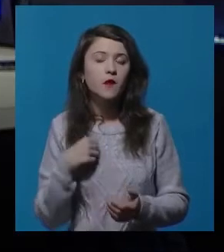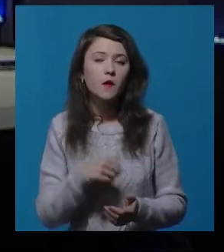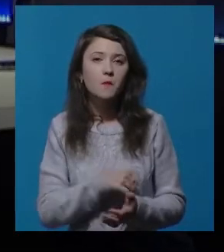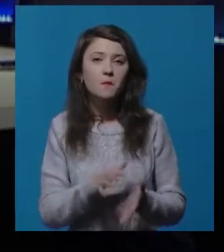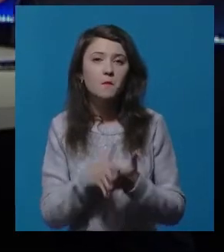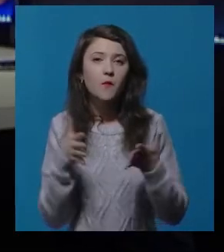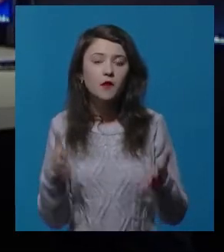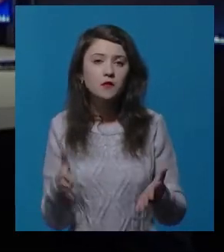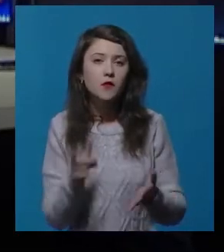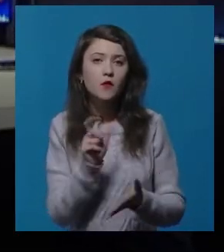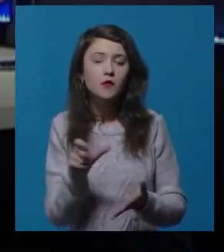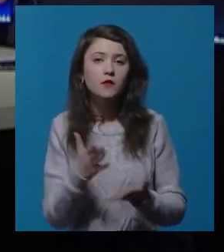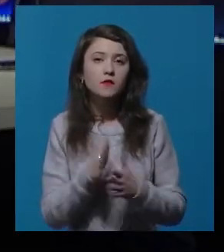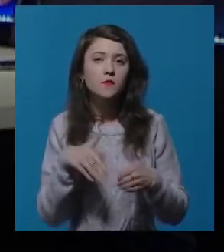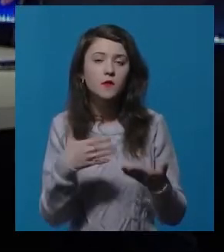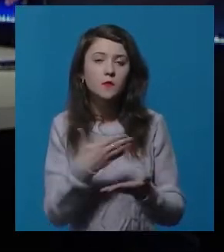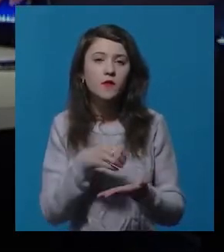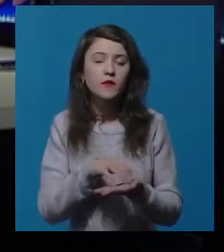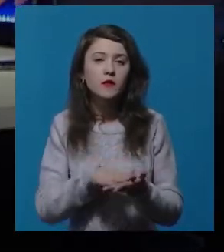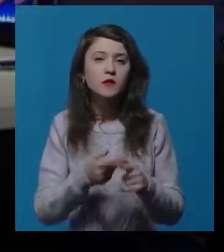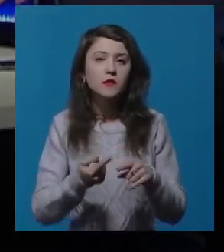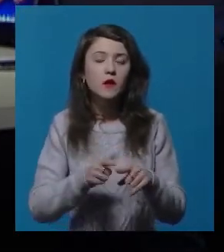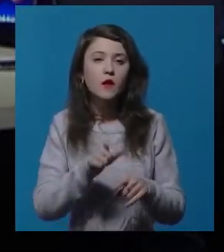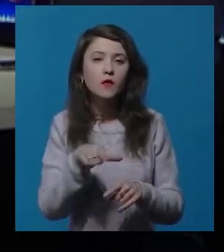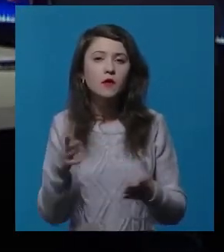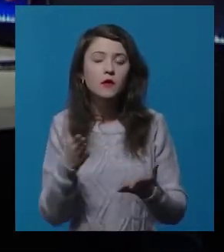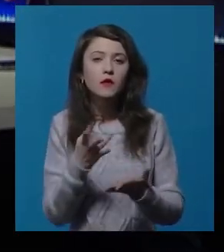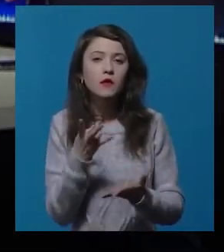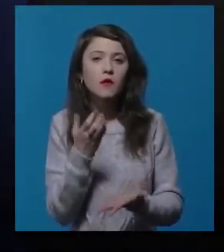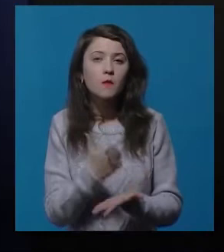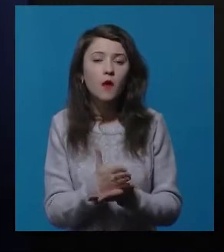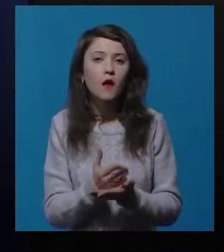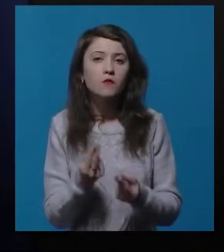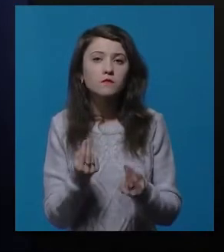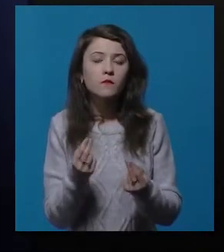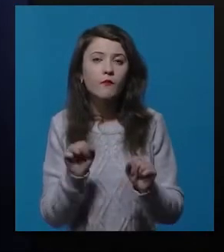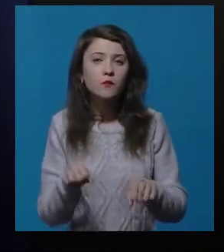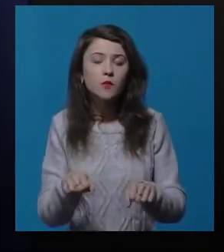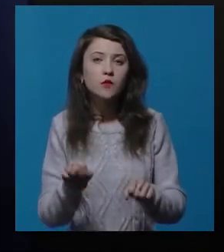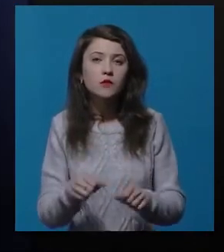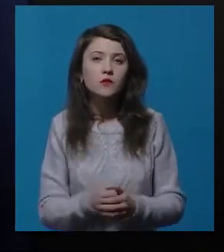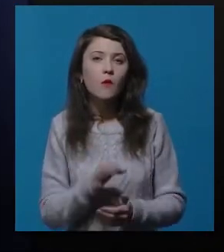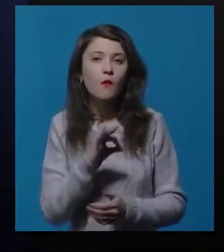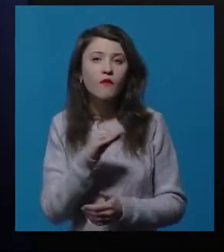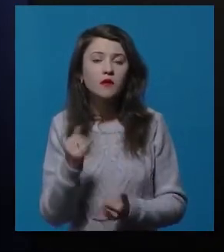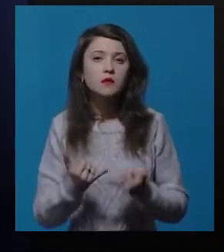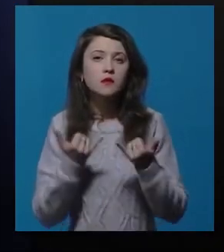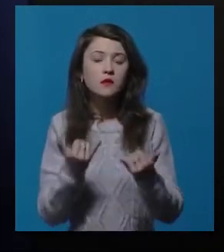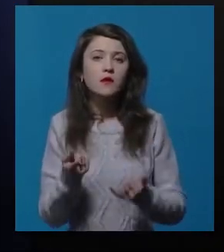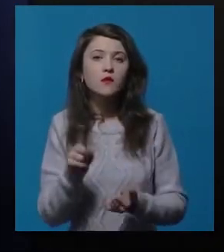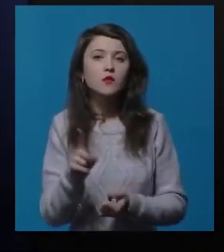категорія, яка є звернення, ми фіксуємо, це особи, які не мають відповідного доходу офіційного для того,